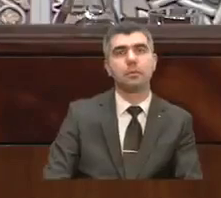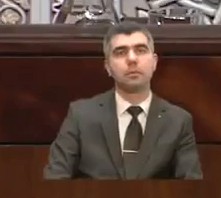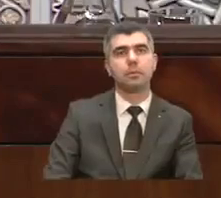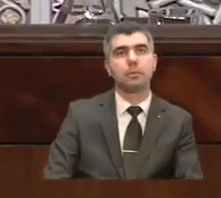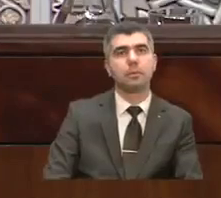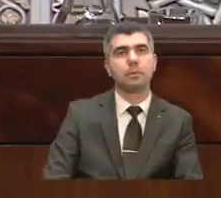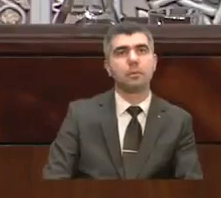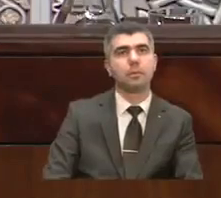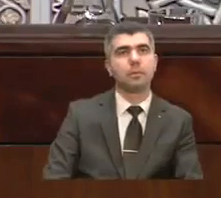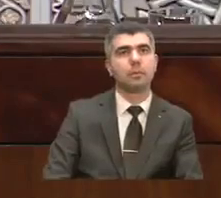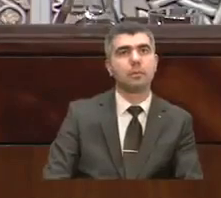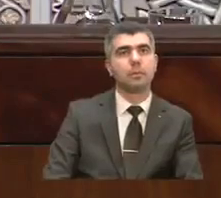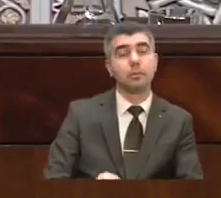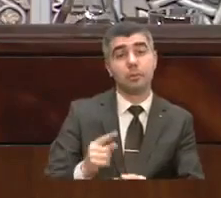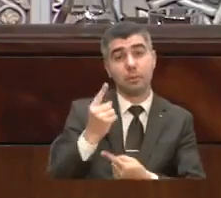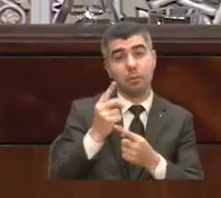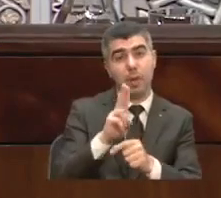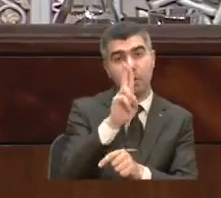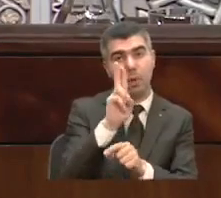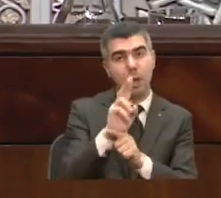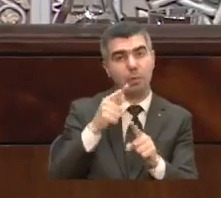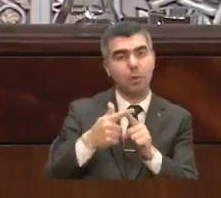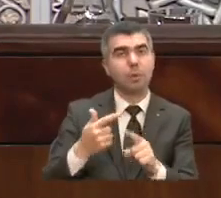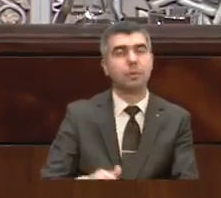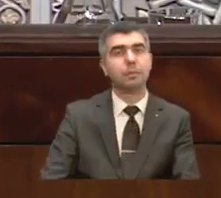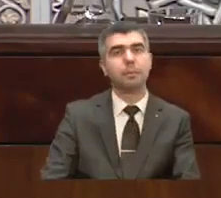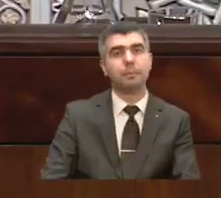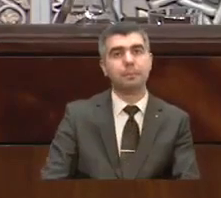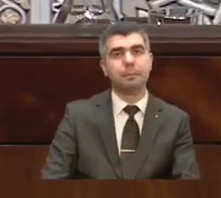الدولة. تعقيب السيد النائب المحترم.